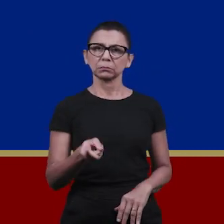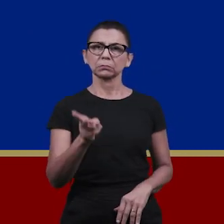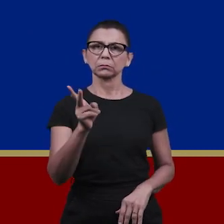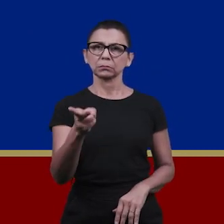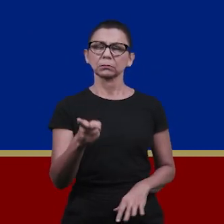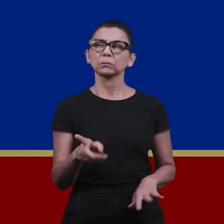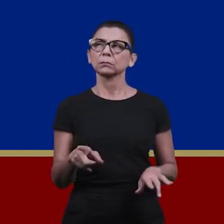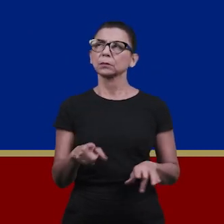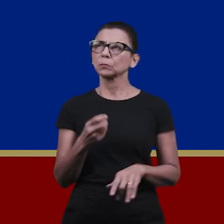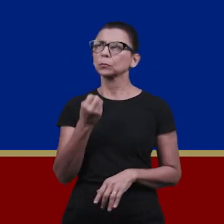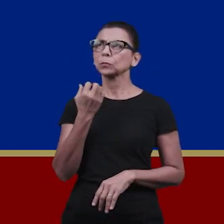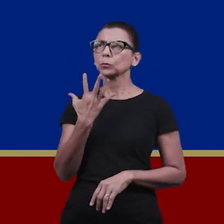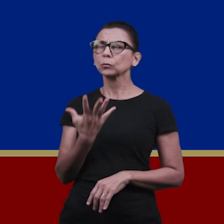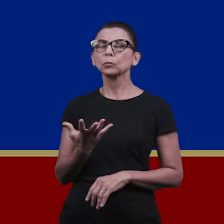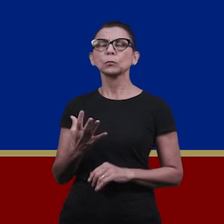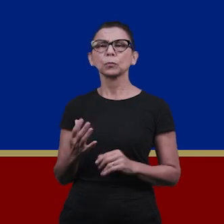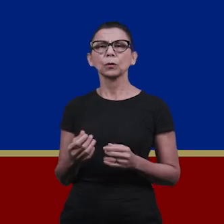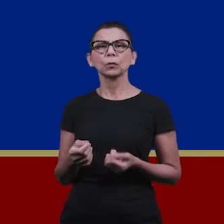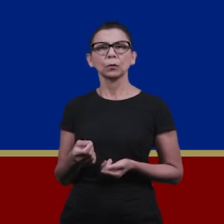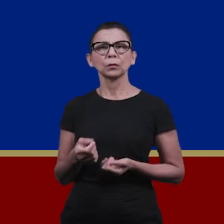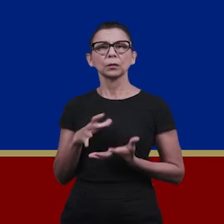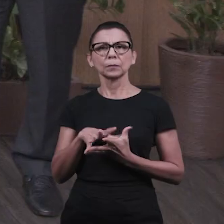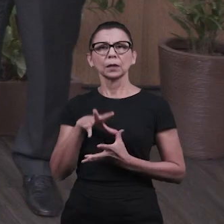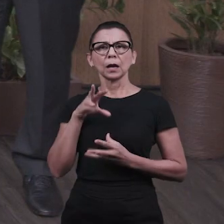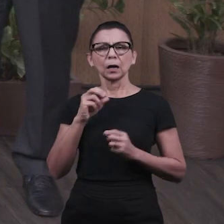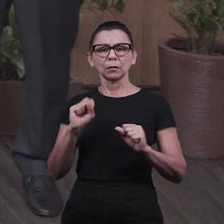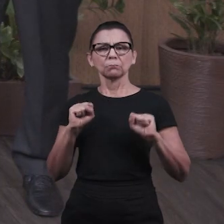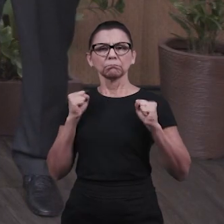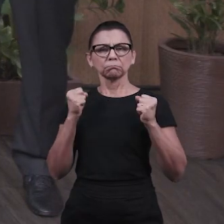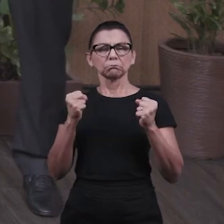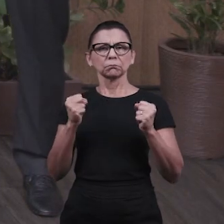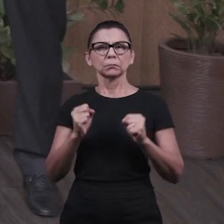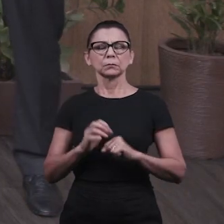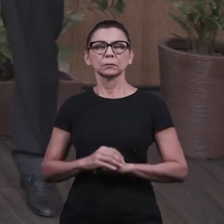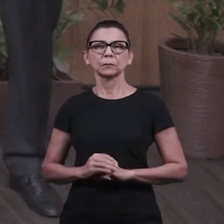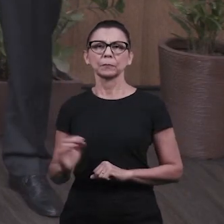sert comme aliment pour nos âmes.